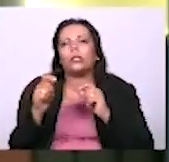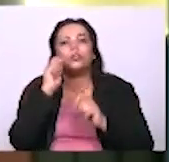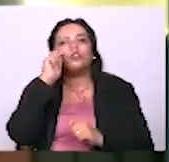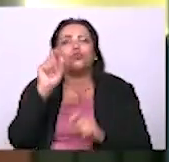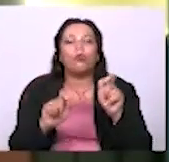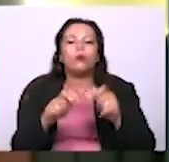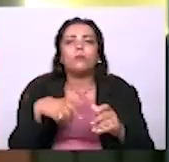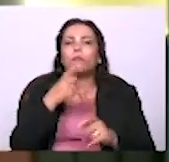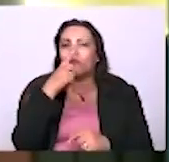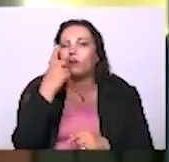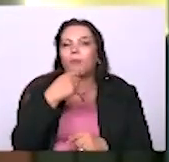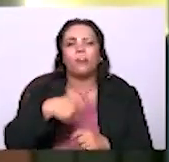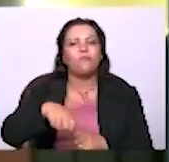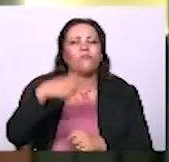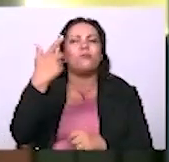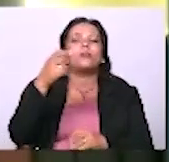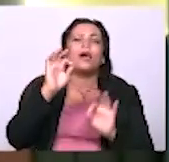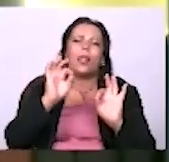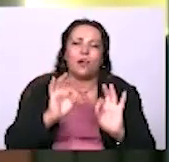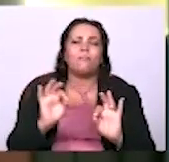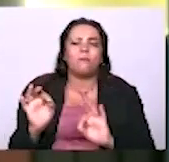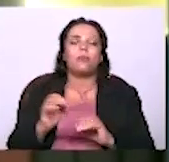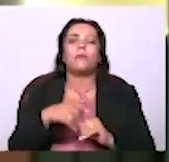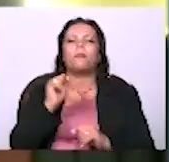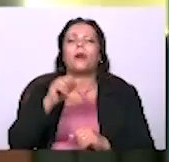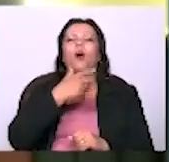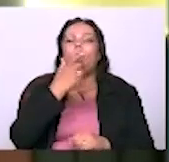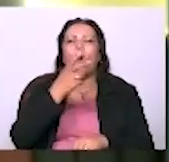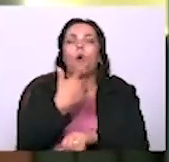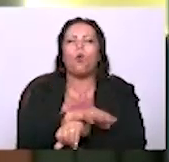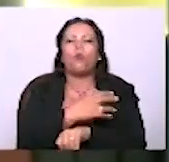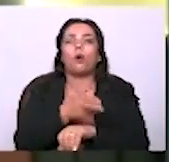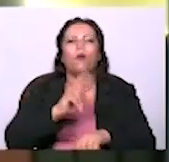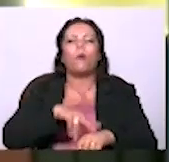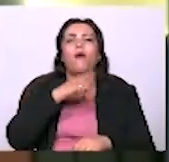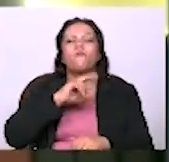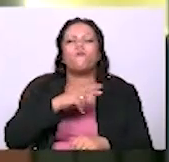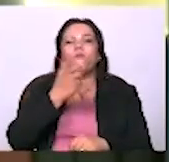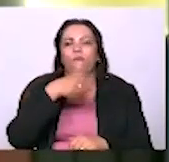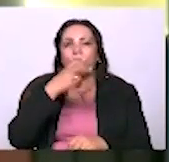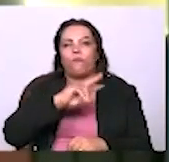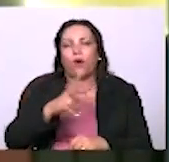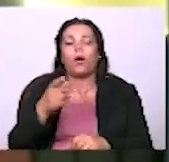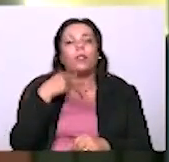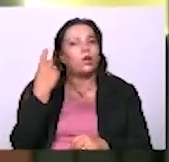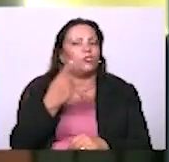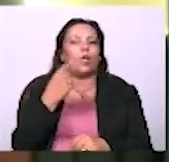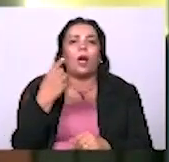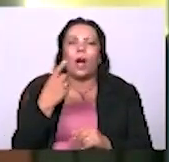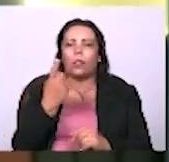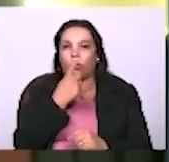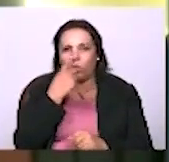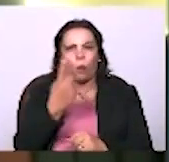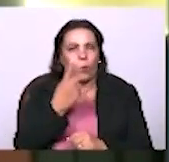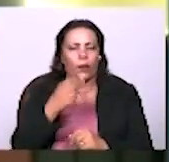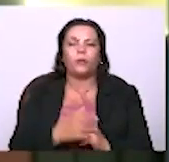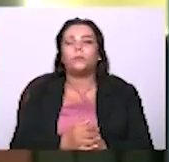فطبيعي هترت اسعار الخضروات والفاكه فده امر متوقع